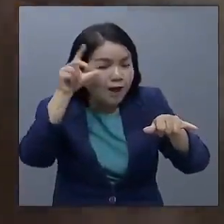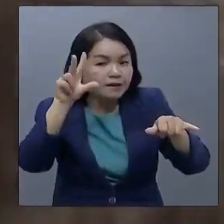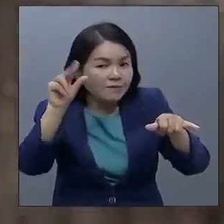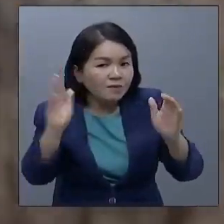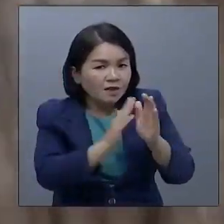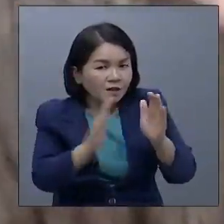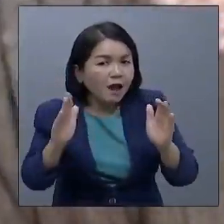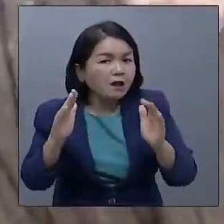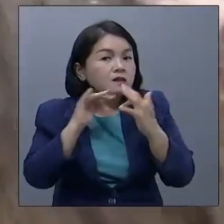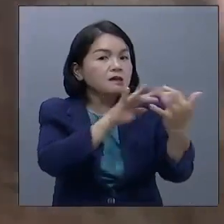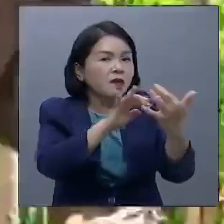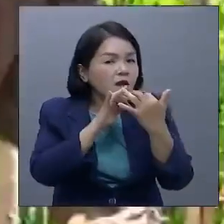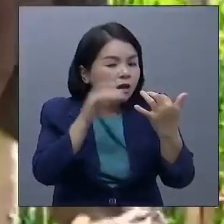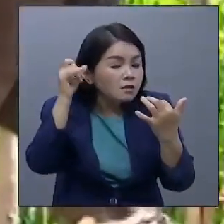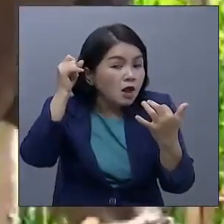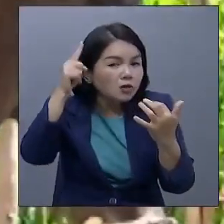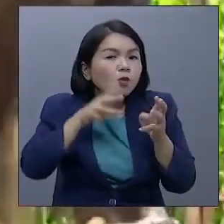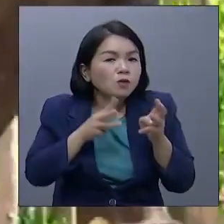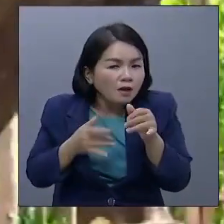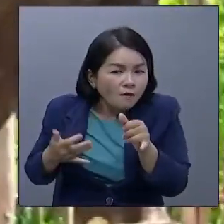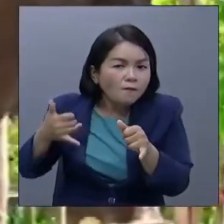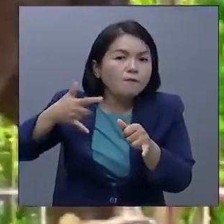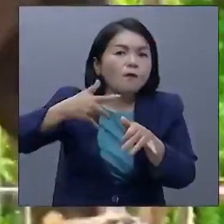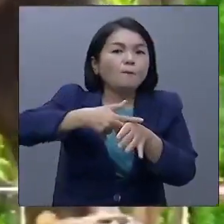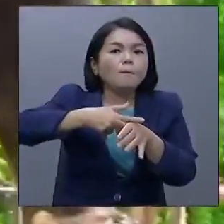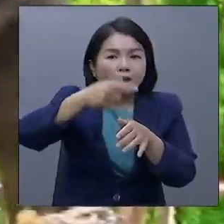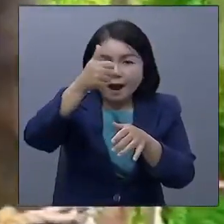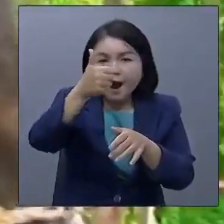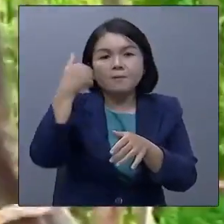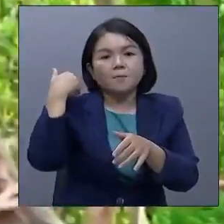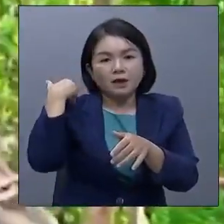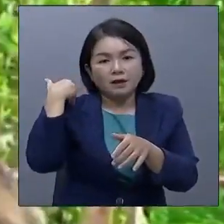านแล้วก็ยอมให้ขึ้นคอแล้วด้วยค่ะ ได้ยินเสียงไม่แน่ใจว่าเสียงเข้าไหม